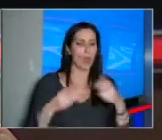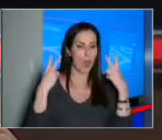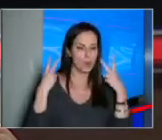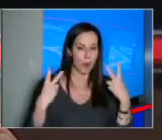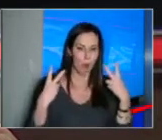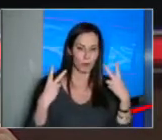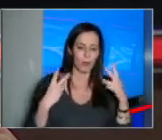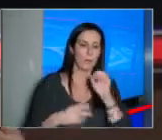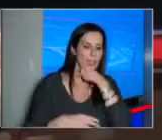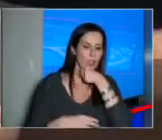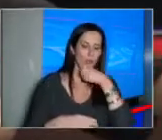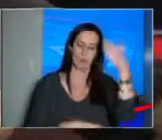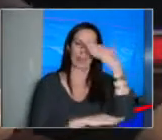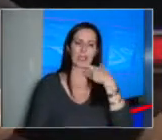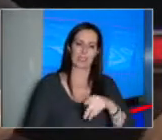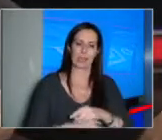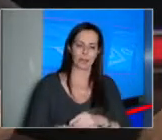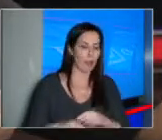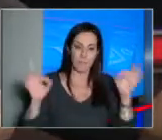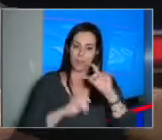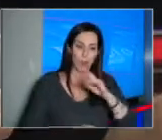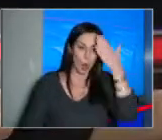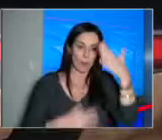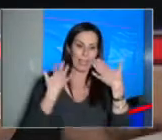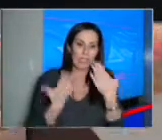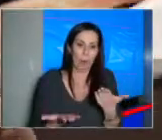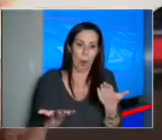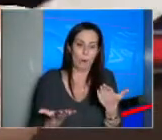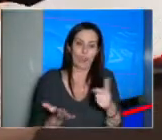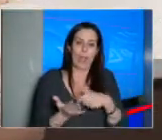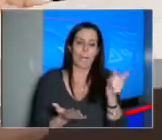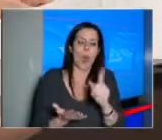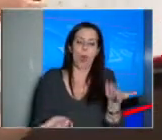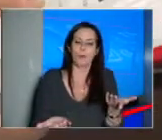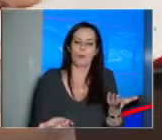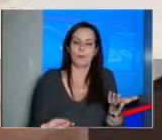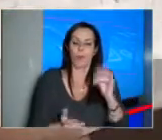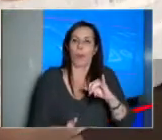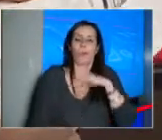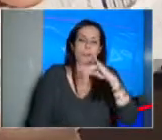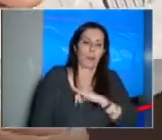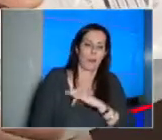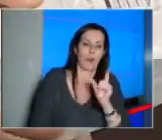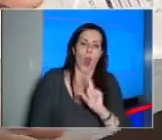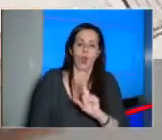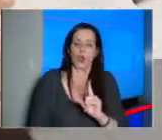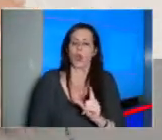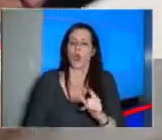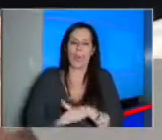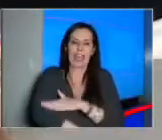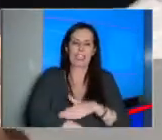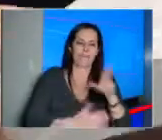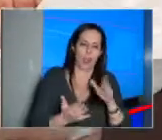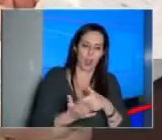ומשמעותי מההיסטוריה של מדינת ישראל, אבל אף אחד לא מכיר את הסיפורים שלהם, כי הם לא היו מעניינים מספיק ולא היו בצבע הנכון,